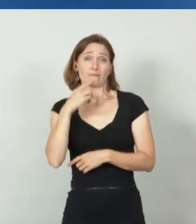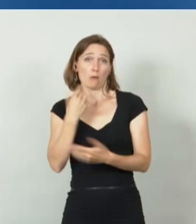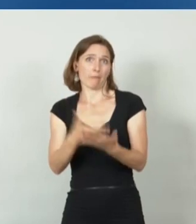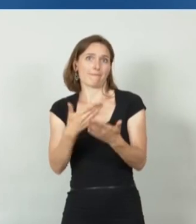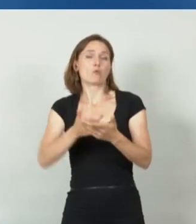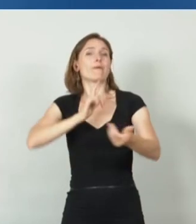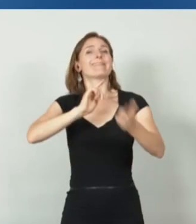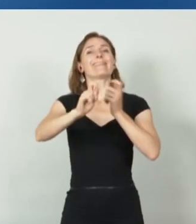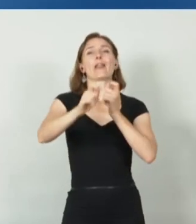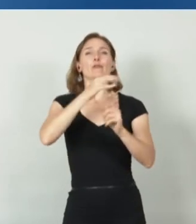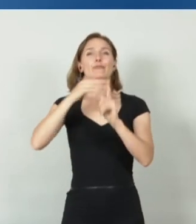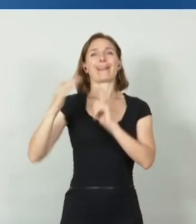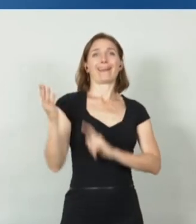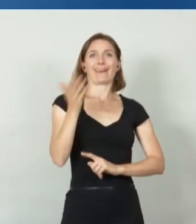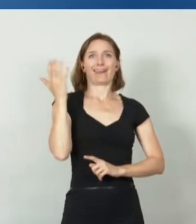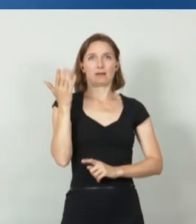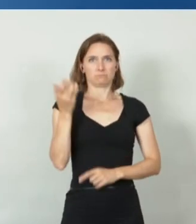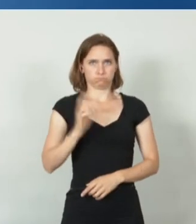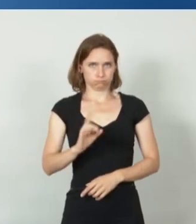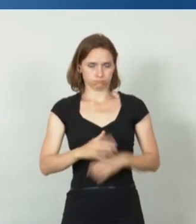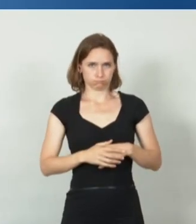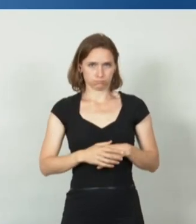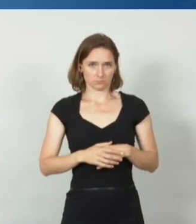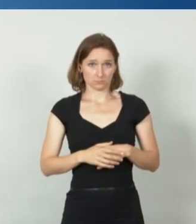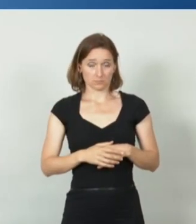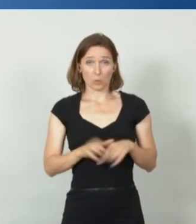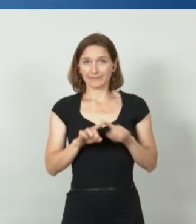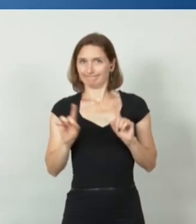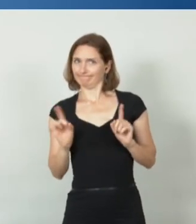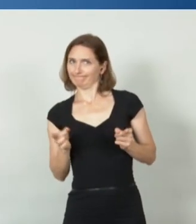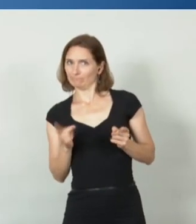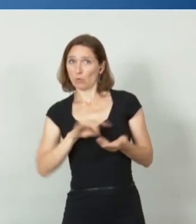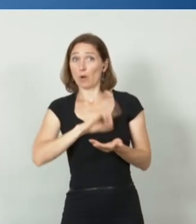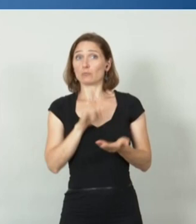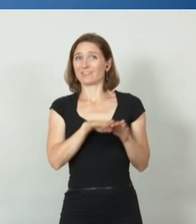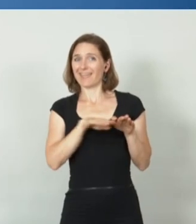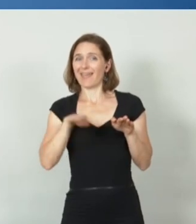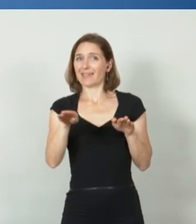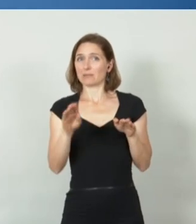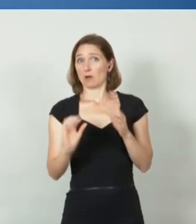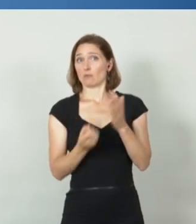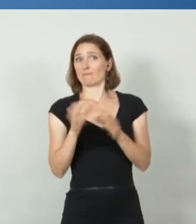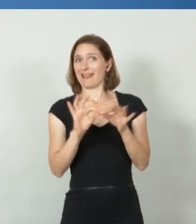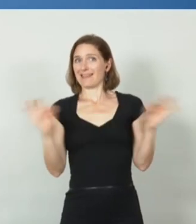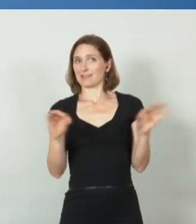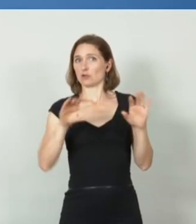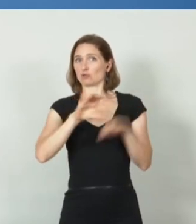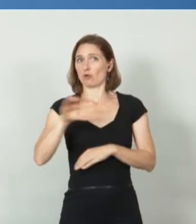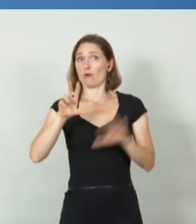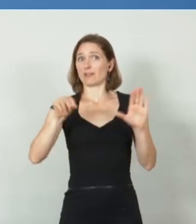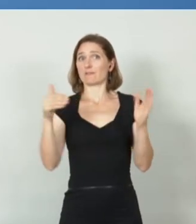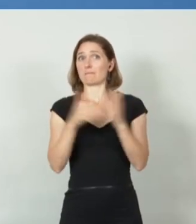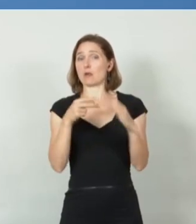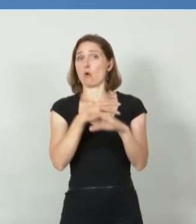au passage je relève que vous créez une nouvelle ligne de 195000 euros budget annexe activité économique prévue au cas où